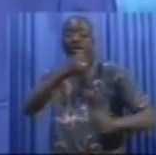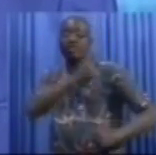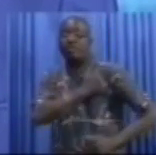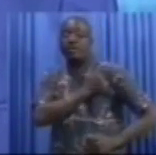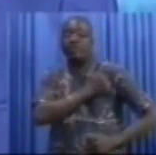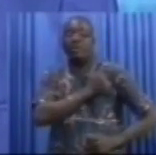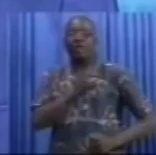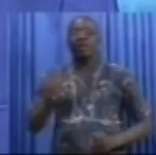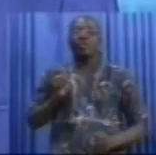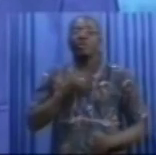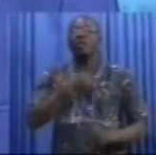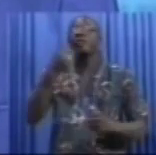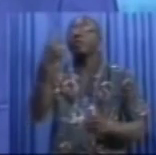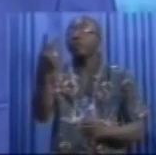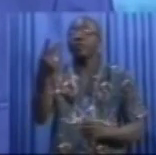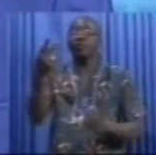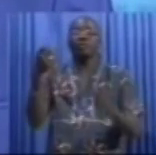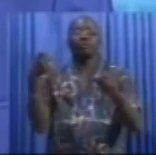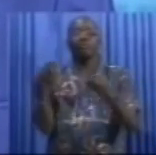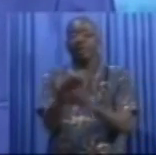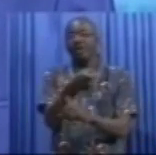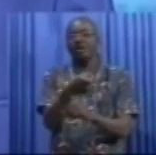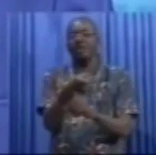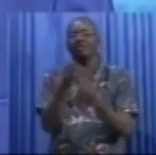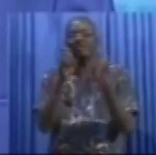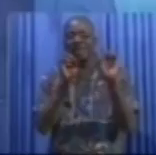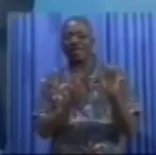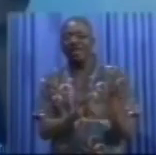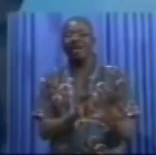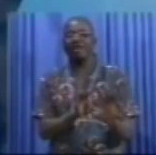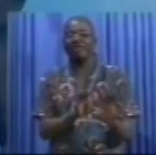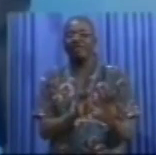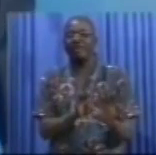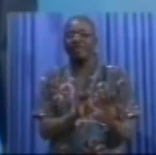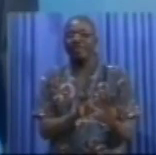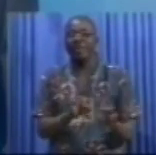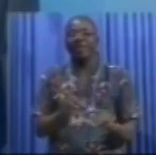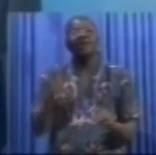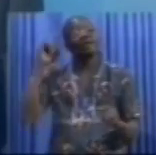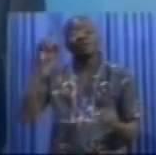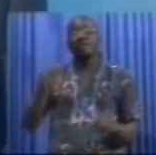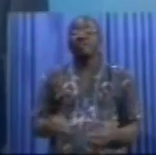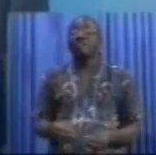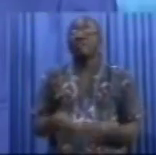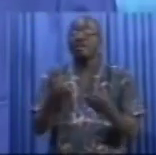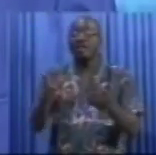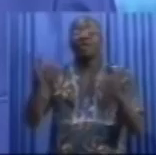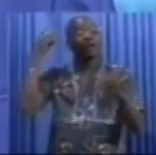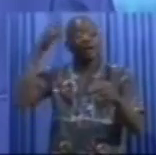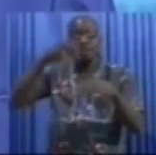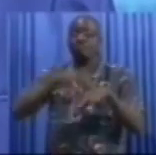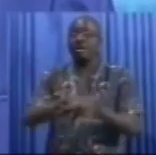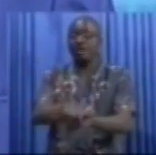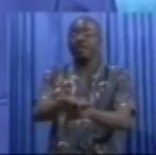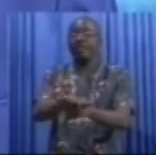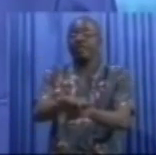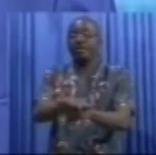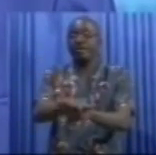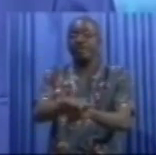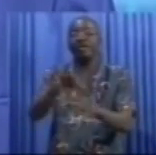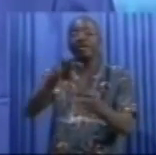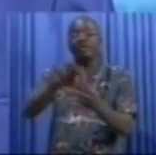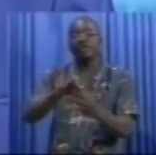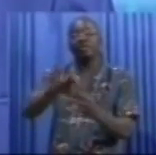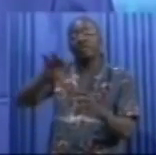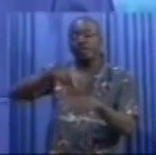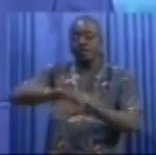avons enregistré 2 blessés assez graves. Lié à quoi? Lié justement à l'intervention sur le